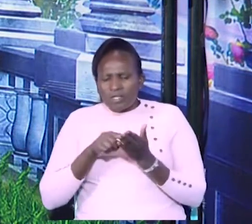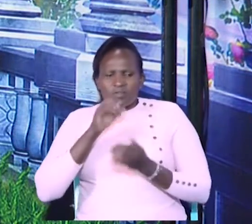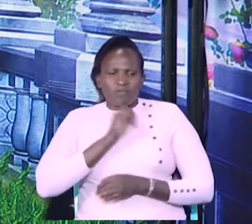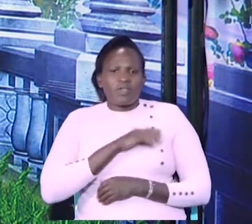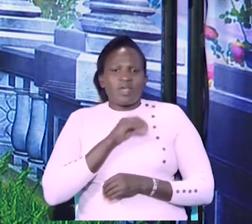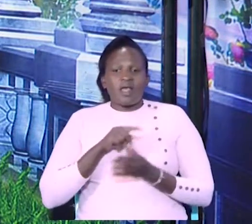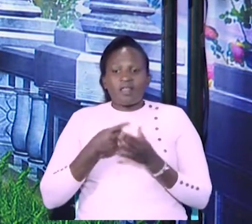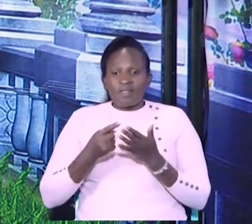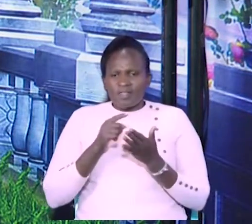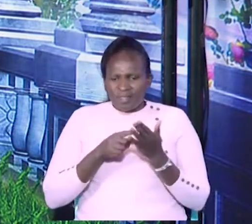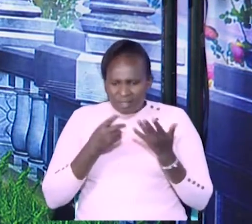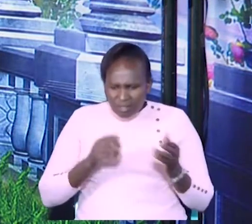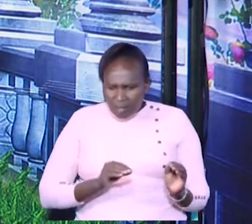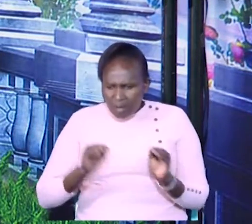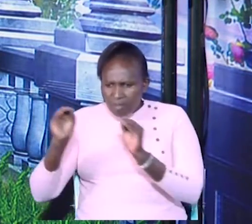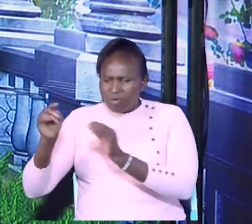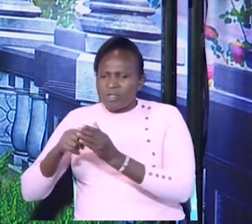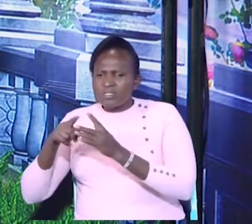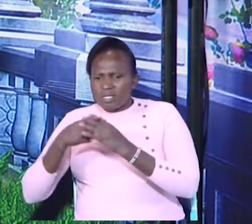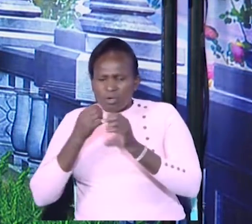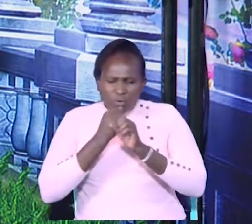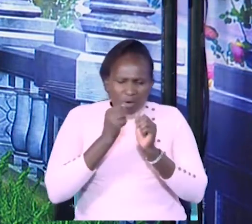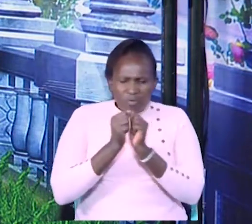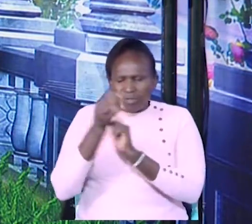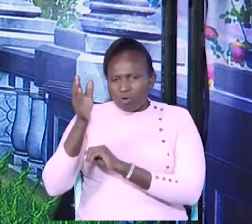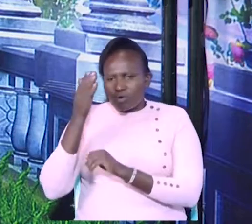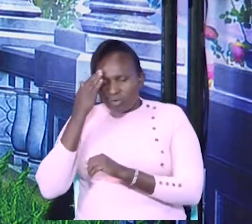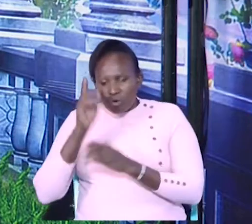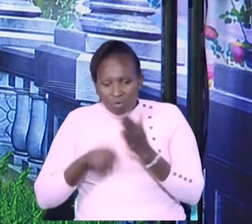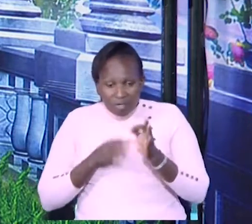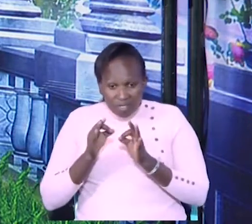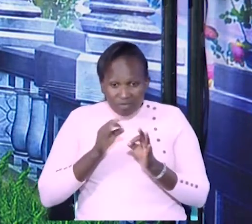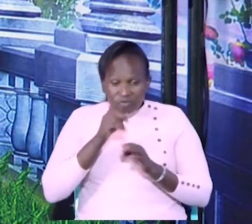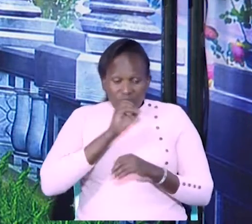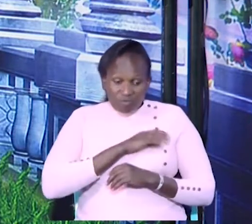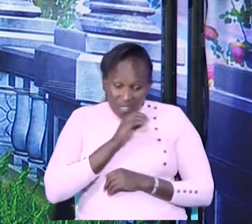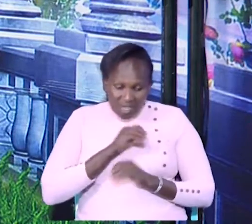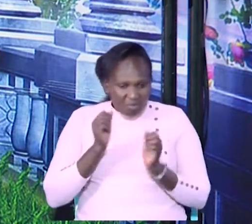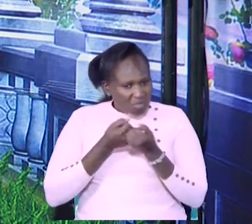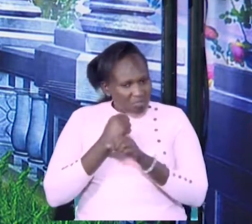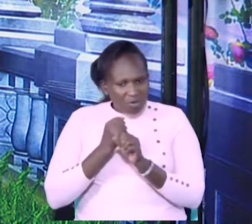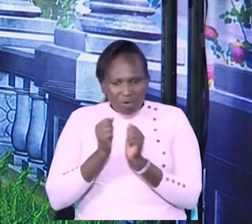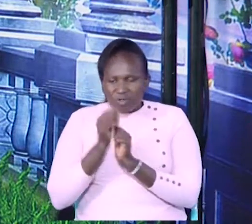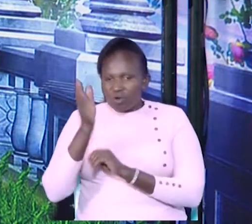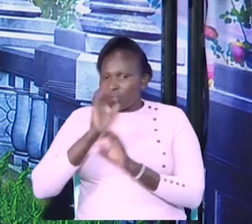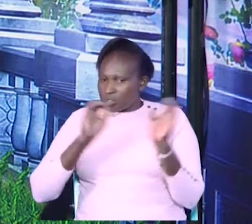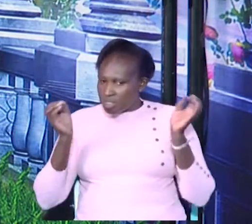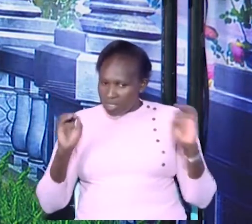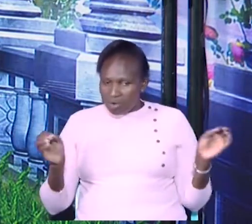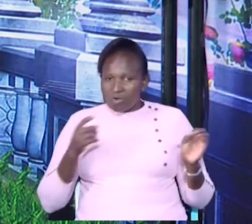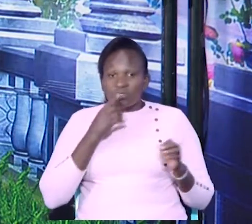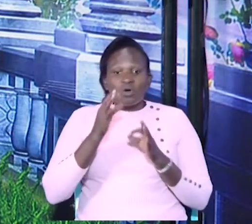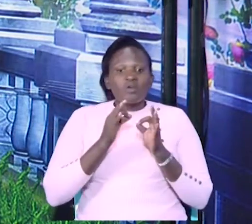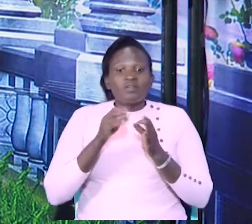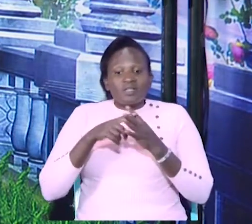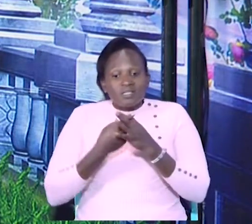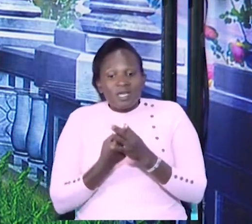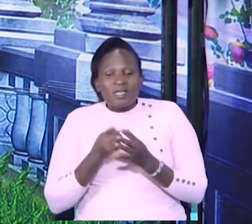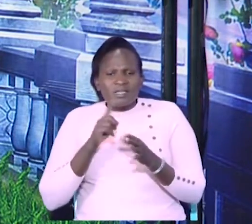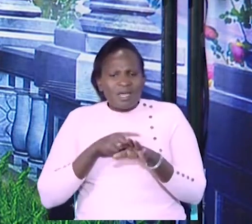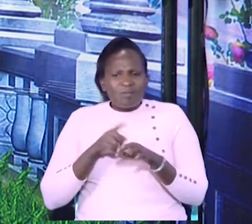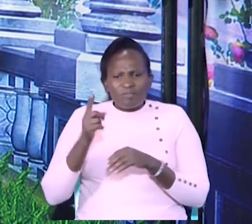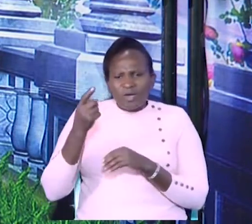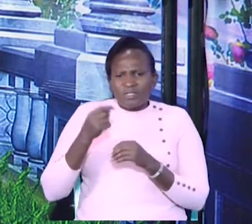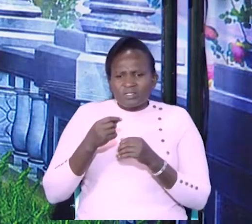na sasa uoga umetoka, ameanza kufanya kazi na Mungu. Unajua sasa ukiwa mtu muoga huwezi fanya kazi na Mungu. Kwa hivyo akaanza, na kwanza